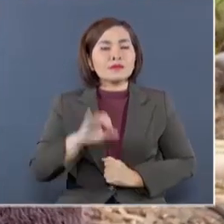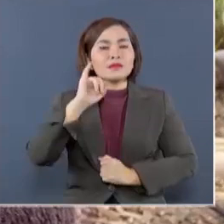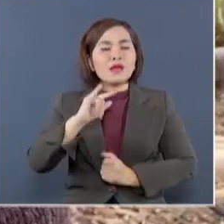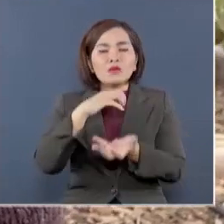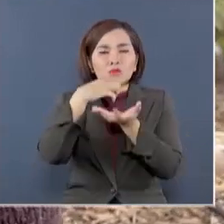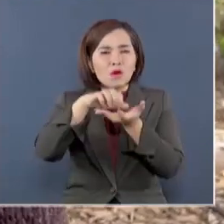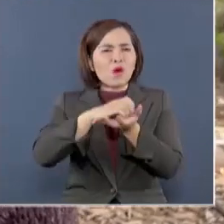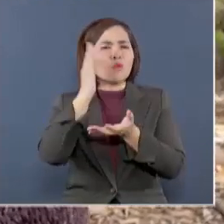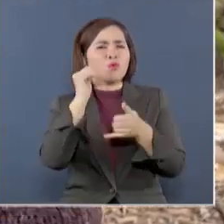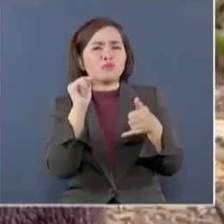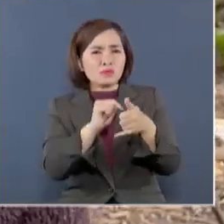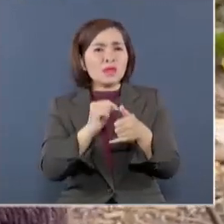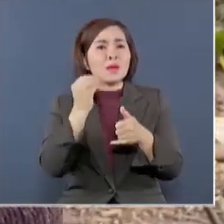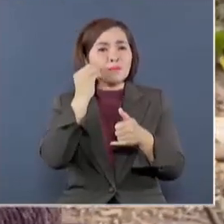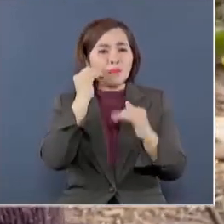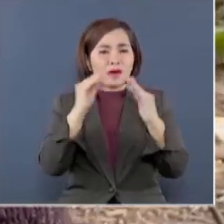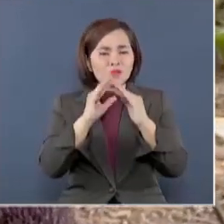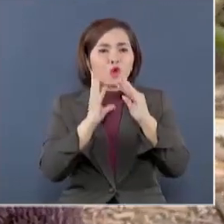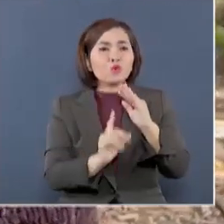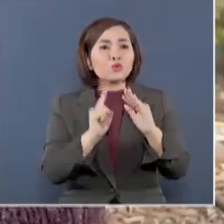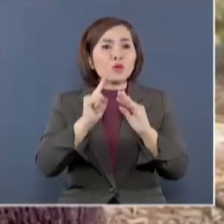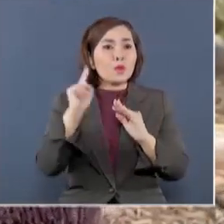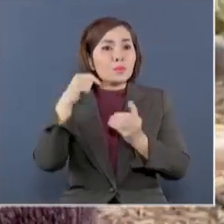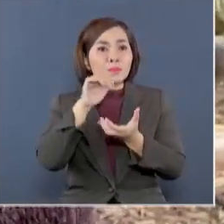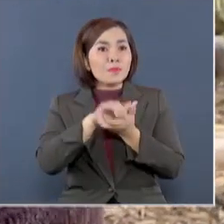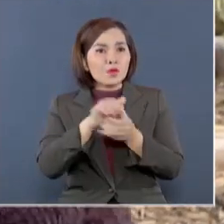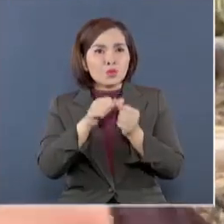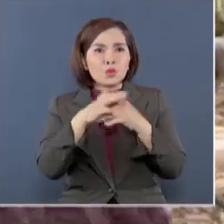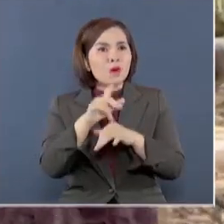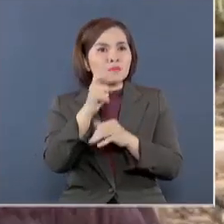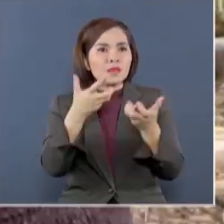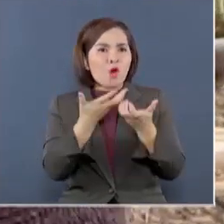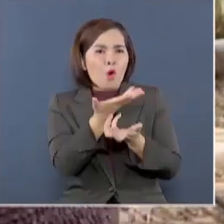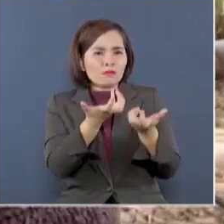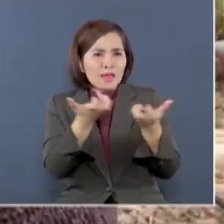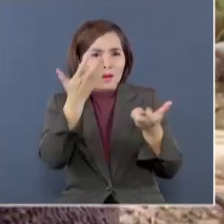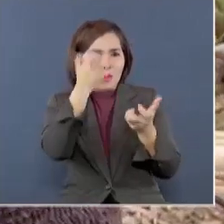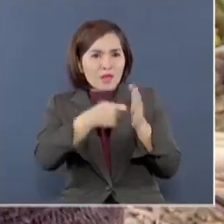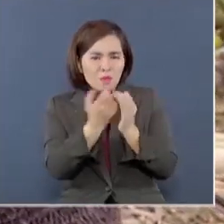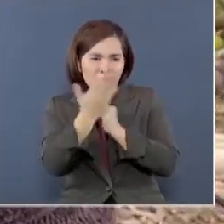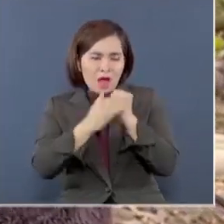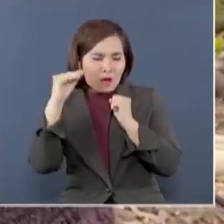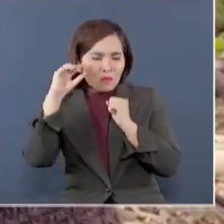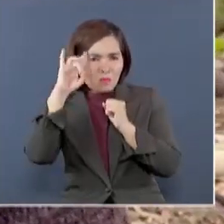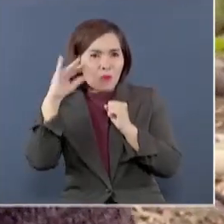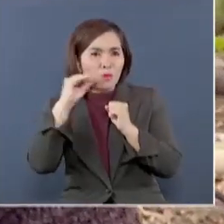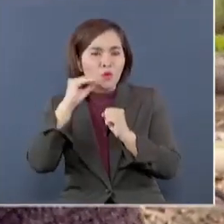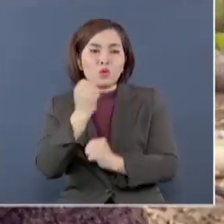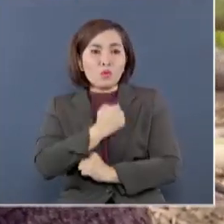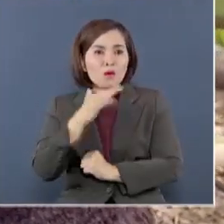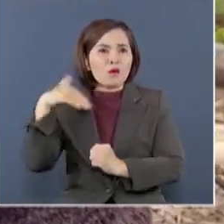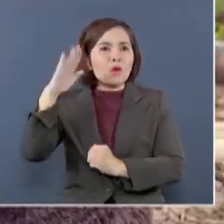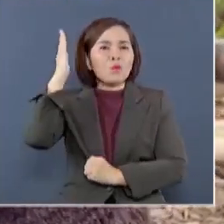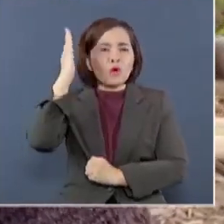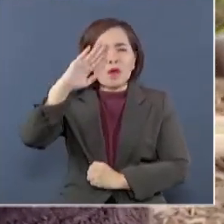อกว่าในเดชเนี่ยอยู่บ้านคนเดียวเมียก็หย่าไปแล้วเพราะว่าพฤติกรรมเสพยาบ้าทนไม่ไหวครับจนกระทั่งในเดชเนี่ยป่วยจิตเวช